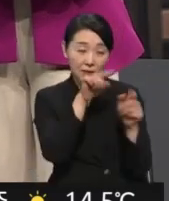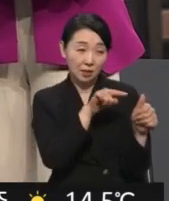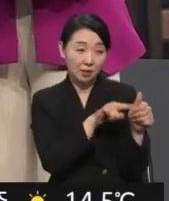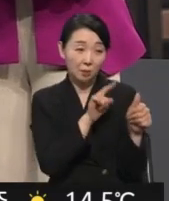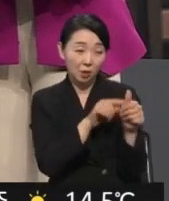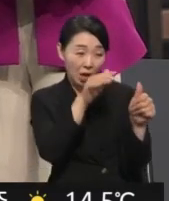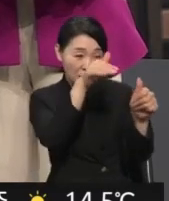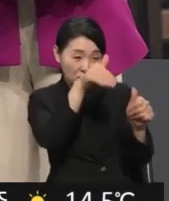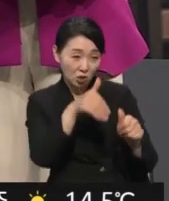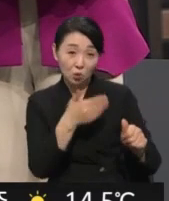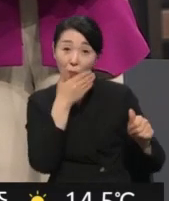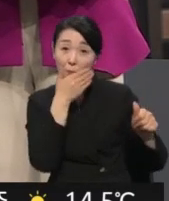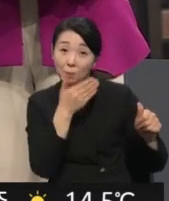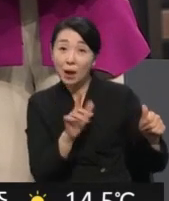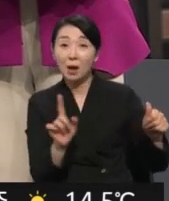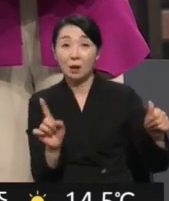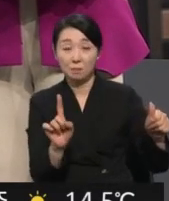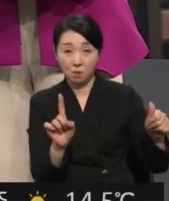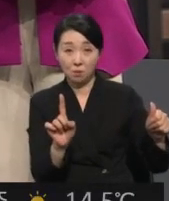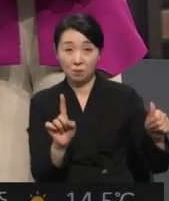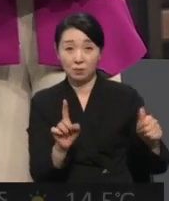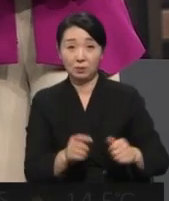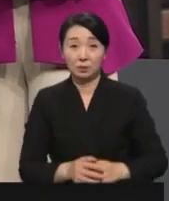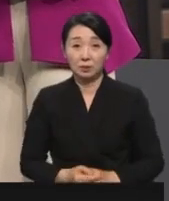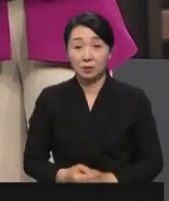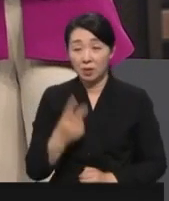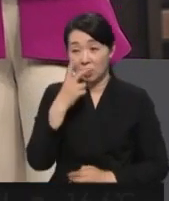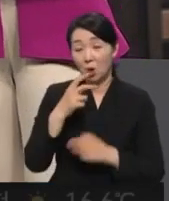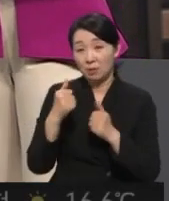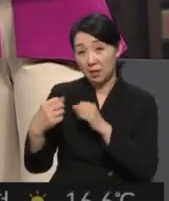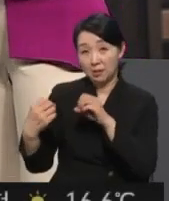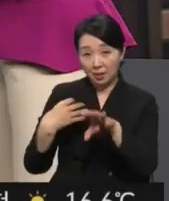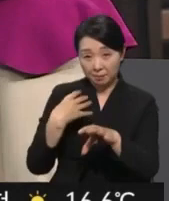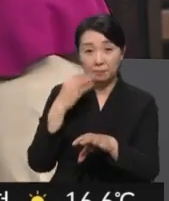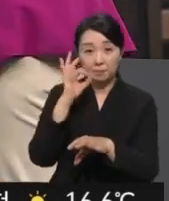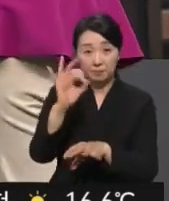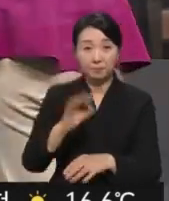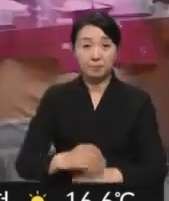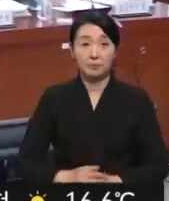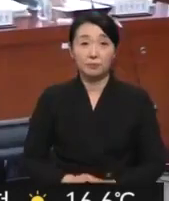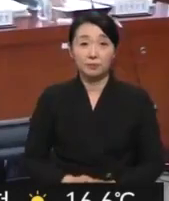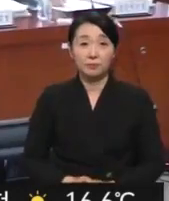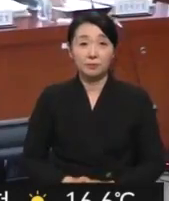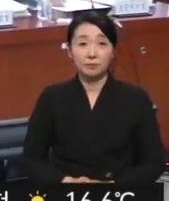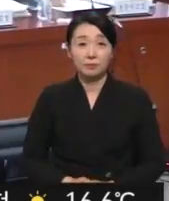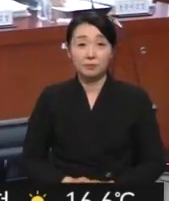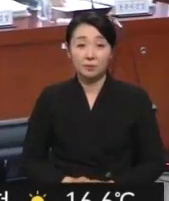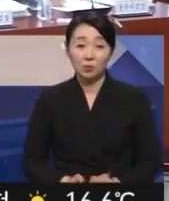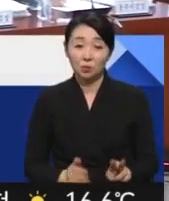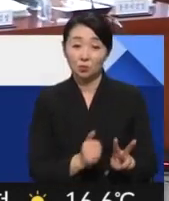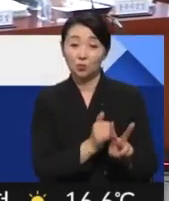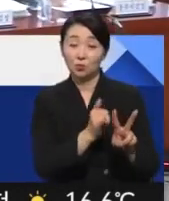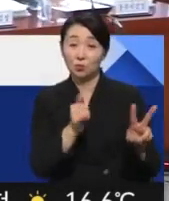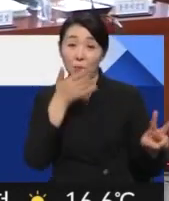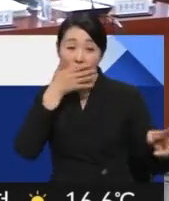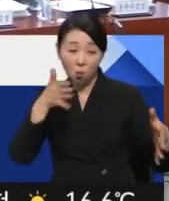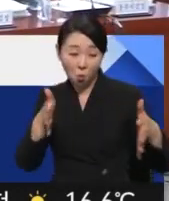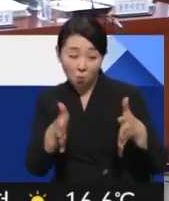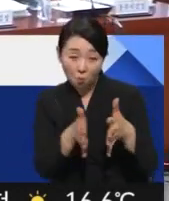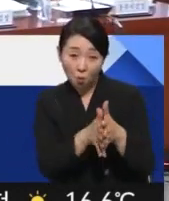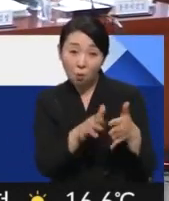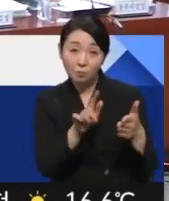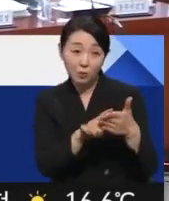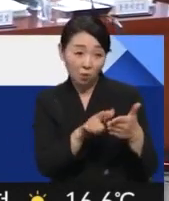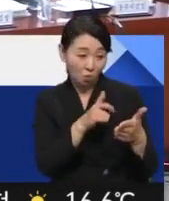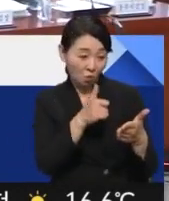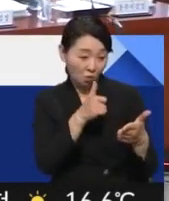기소 가능성 있느냐라는 질문이 나왔는데 검찰의 답변 들어보시죠. 두 분이 공범으로 적시가 돼